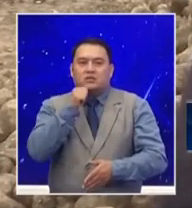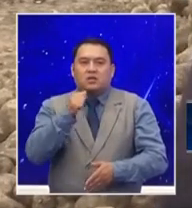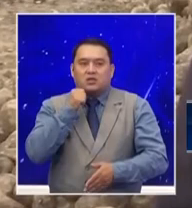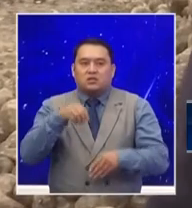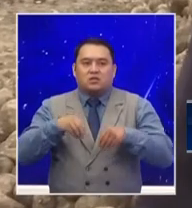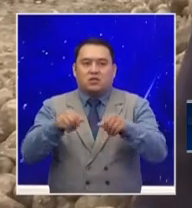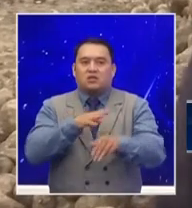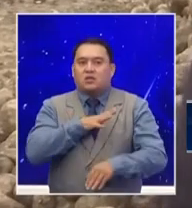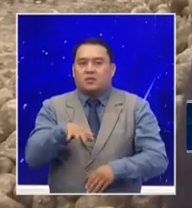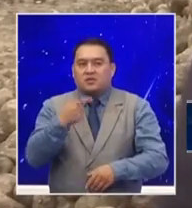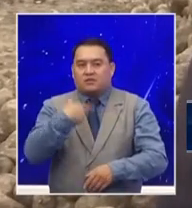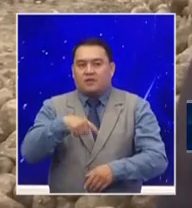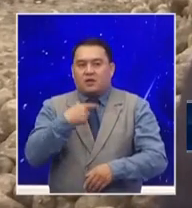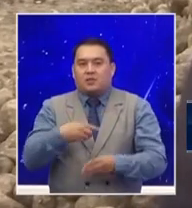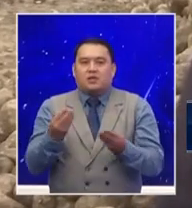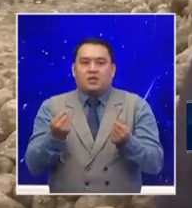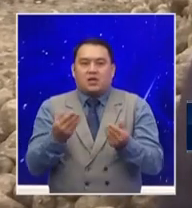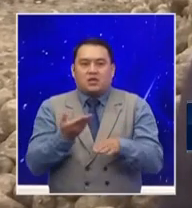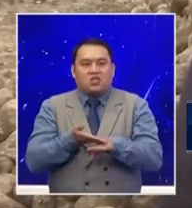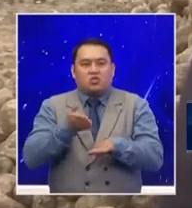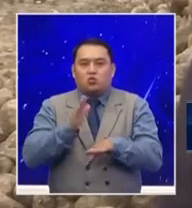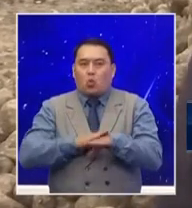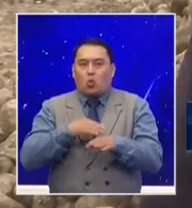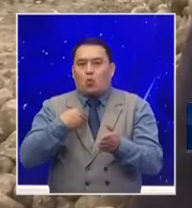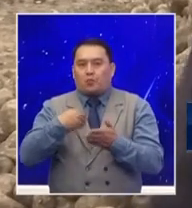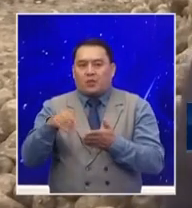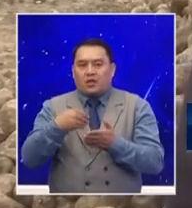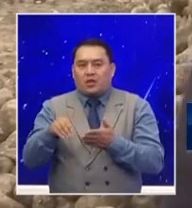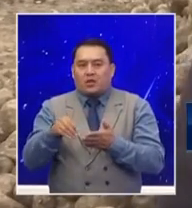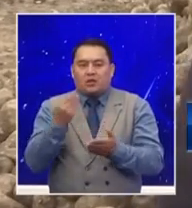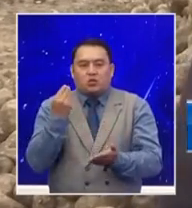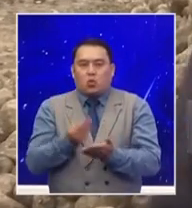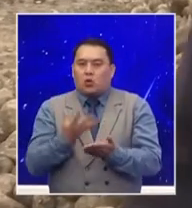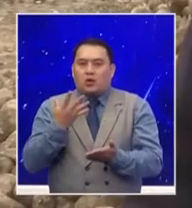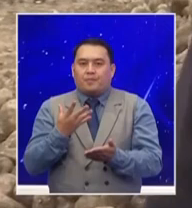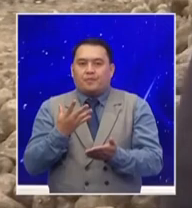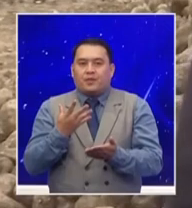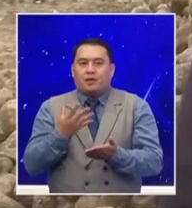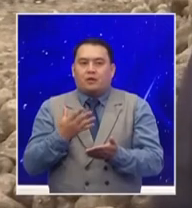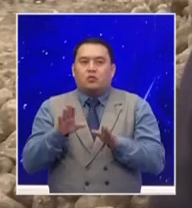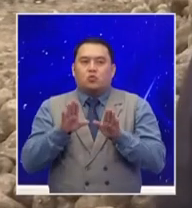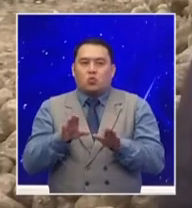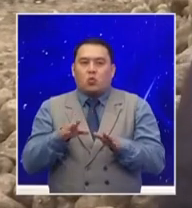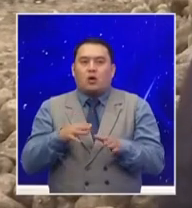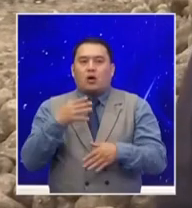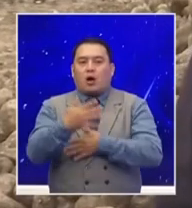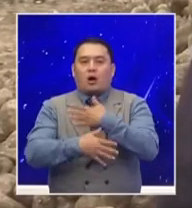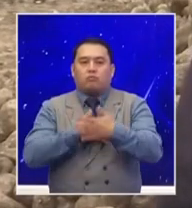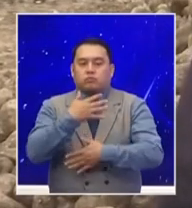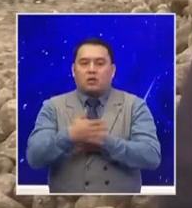не сеяли. Своими средствами нам было бы очень тяжело купить этот комбайн дорогостоящий. Не только комбайн, так и мы